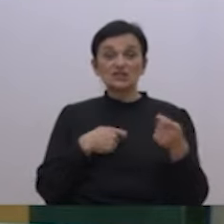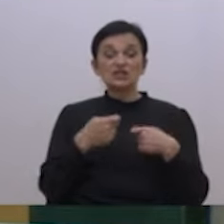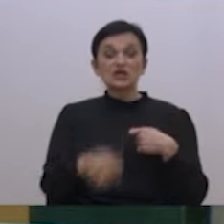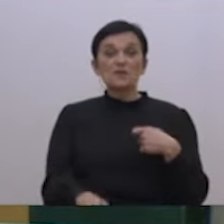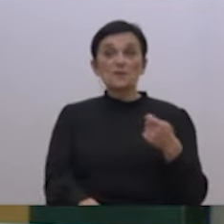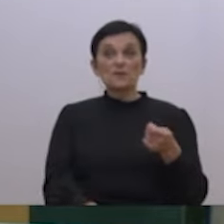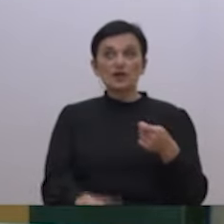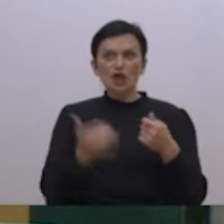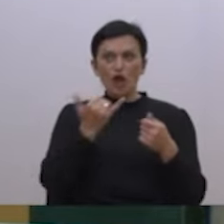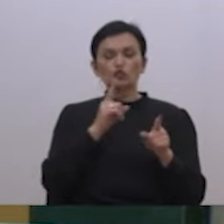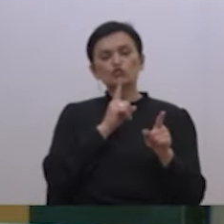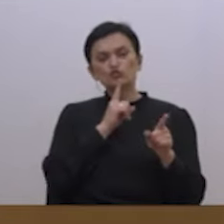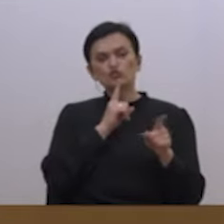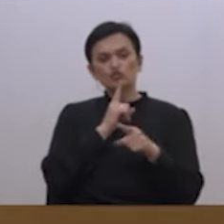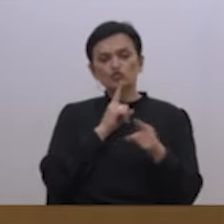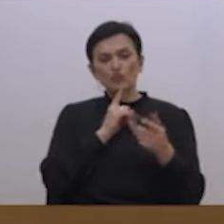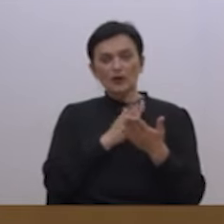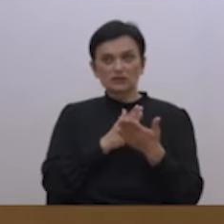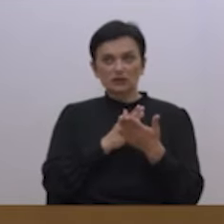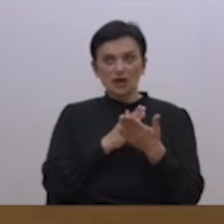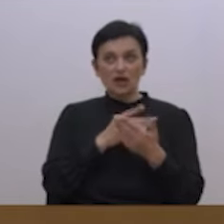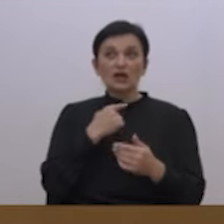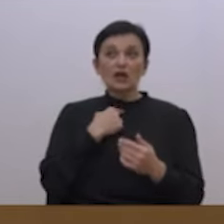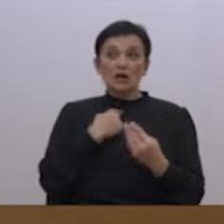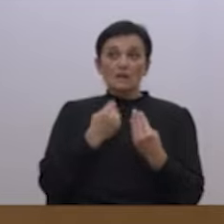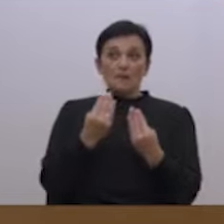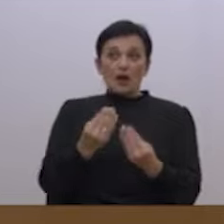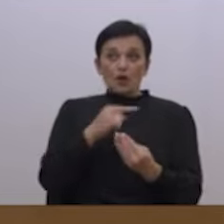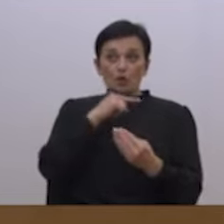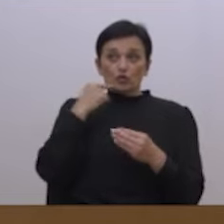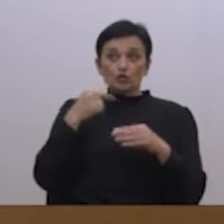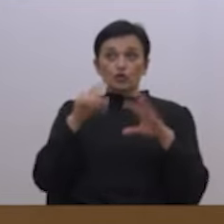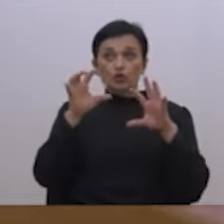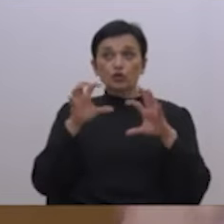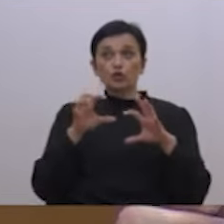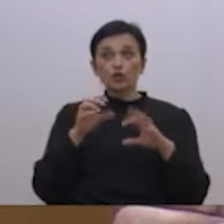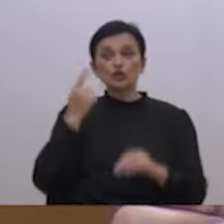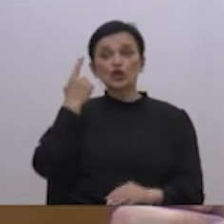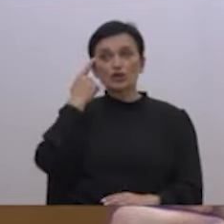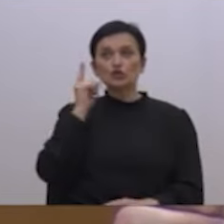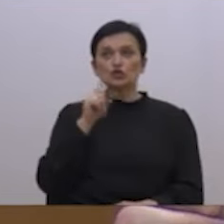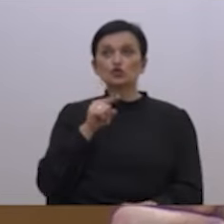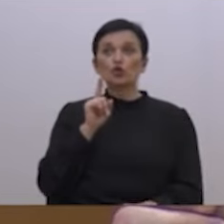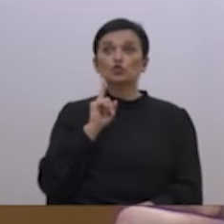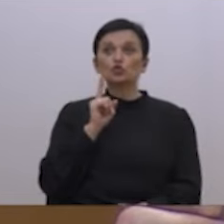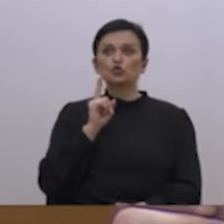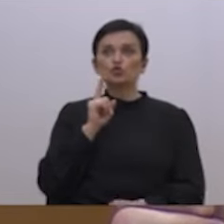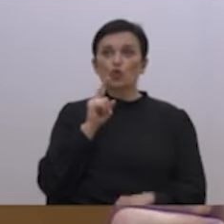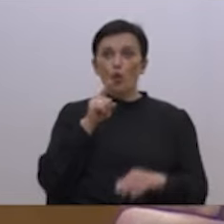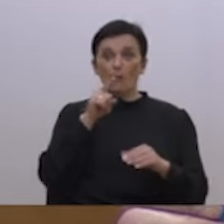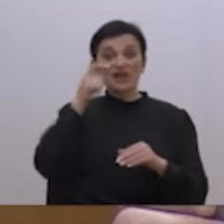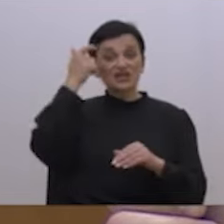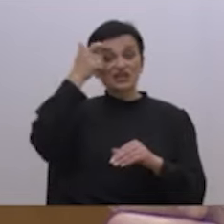ბიზნესმენებმა, რომლებიც ახლა ხართ ჩუმად და რომელსაც მოგიწევთ, რომ ხმა მისცეთ ამ რუსულ კანონს, იცოდეთ, რომ სამარეში